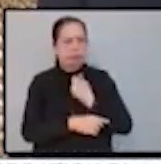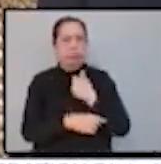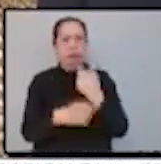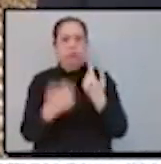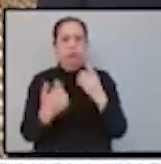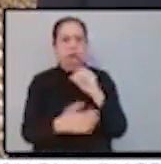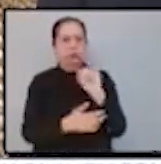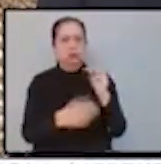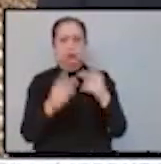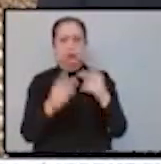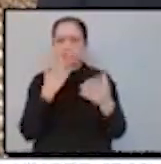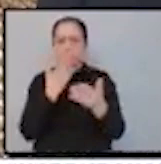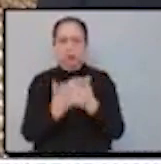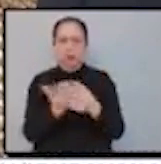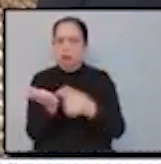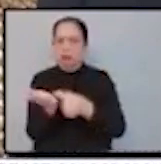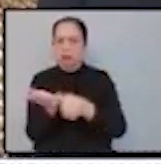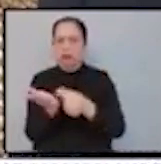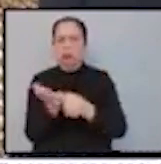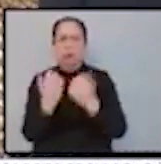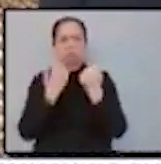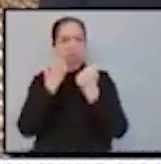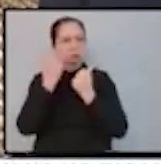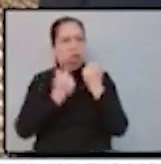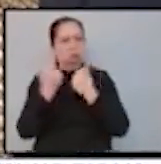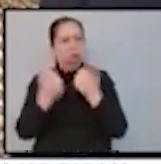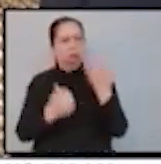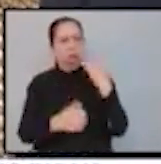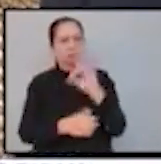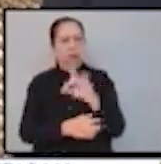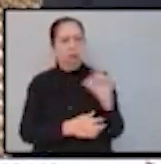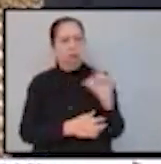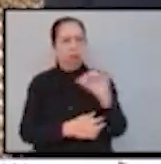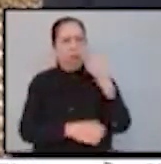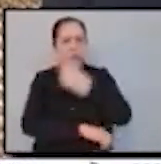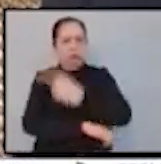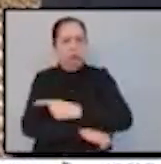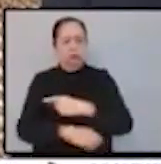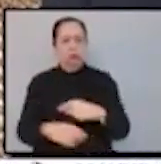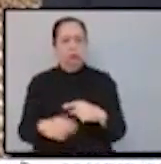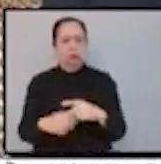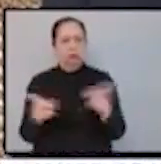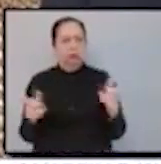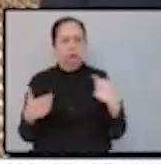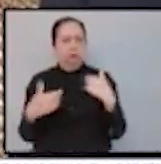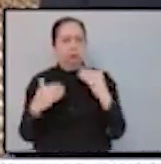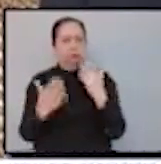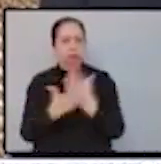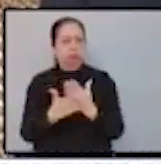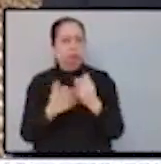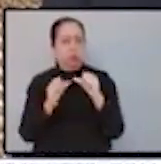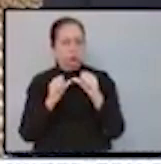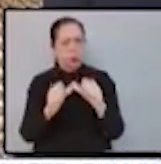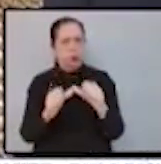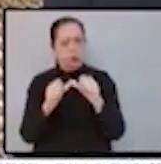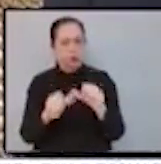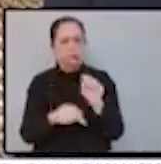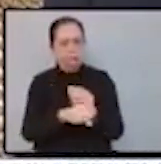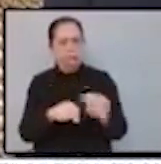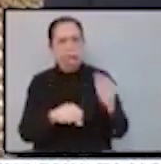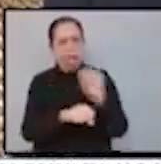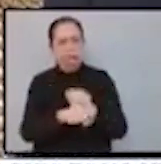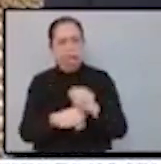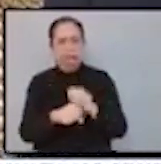fair grade, a very good grade for the past 88 days. But we're not stopping. We're not resting on any laurels here. We know that this is a